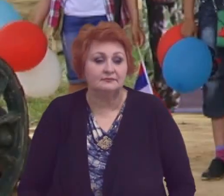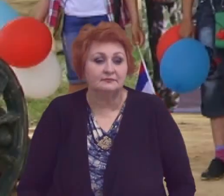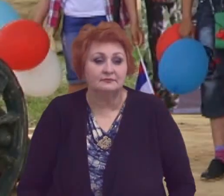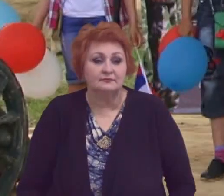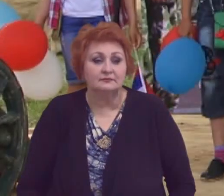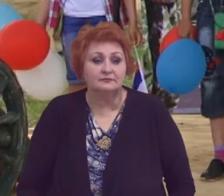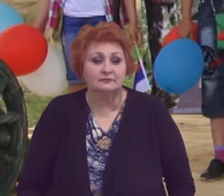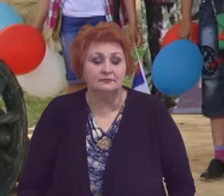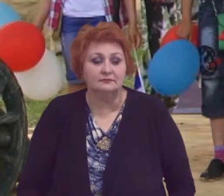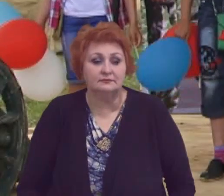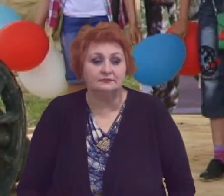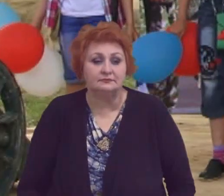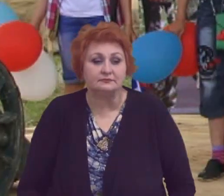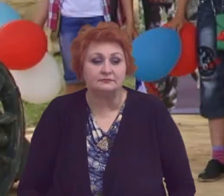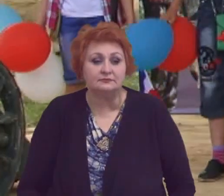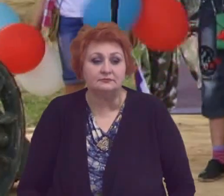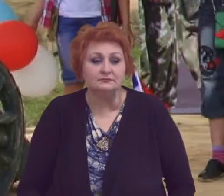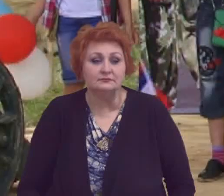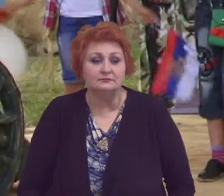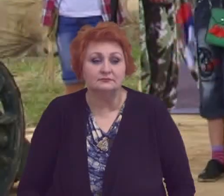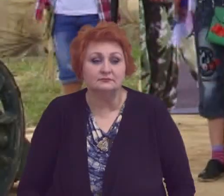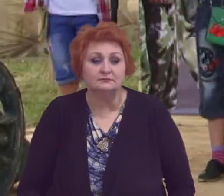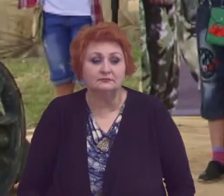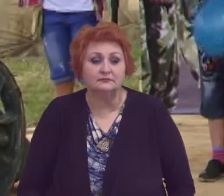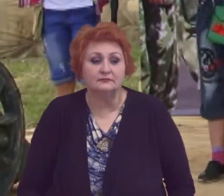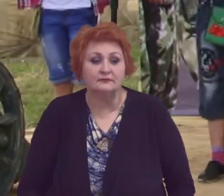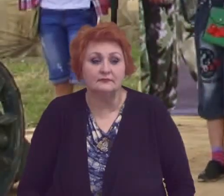мы вместе одна семья.